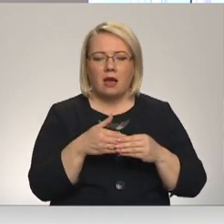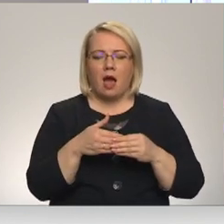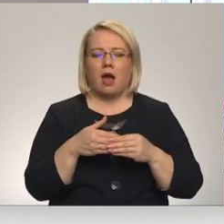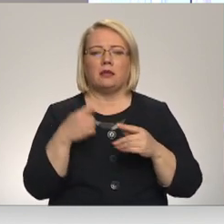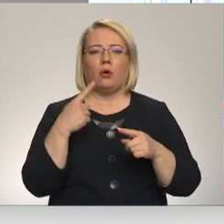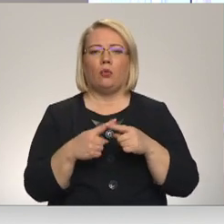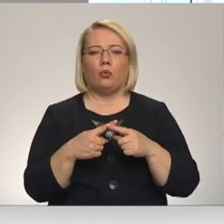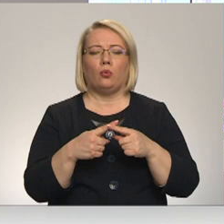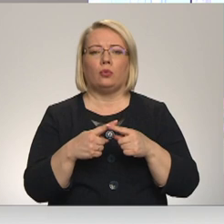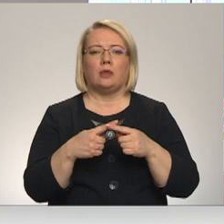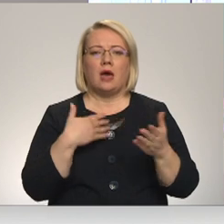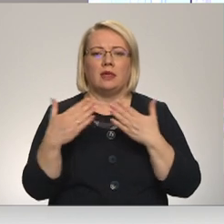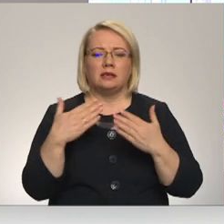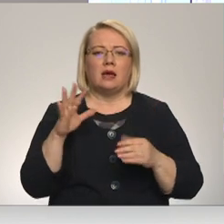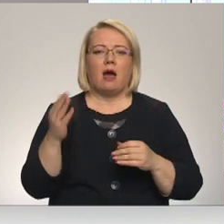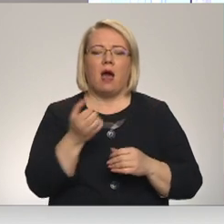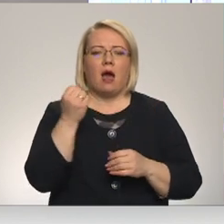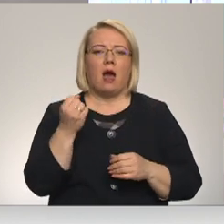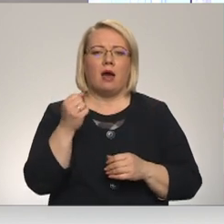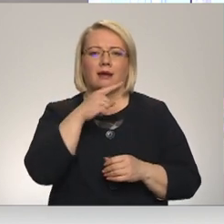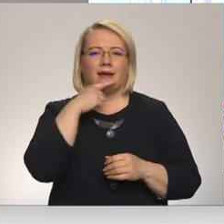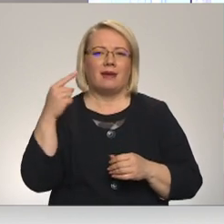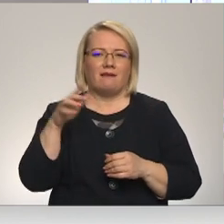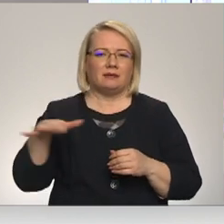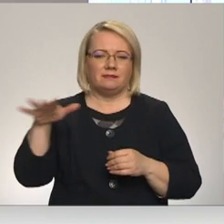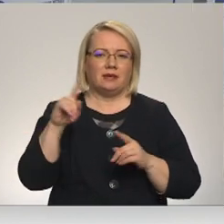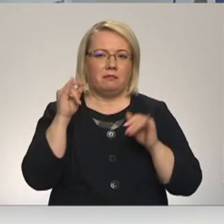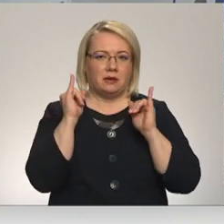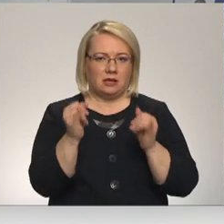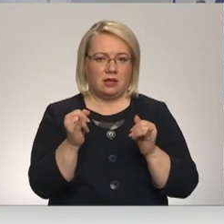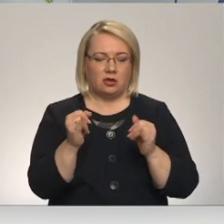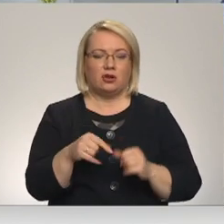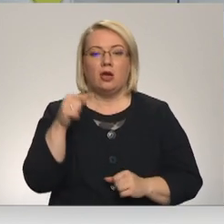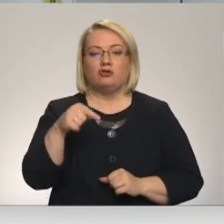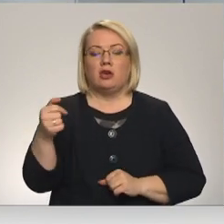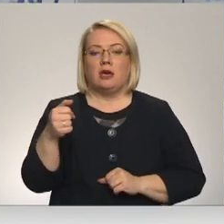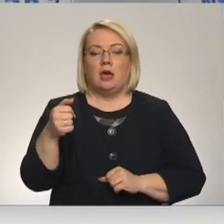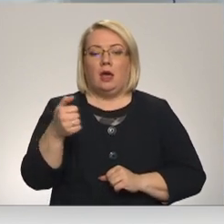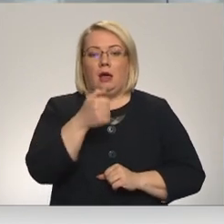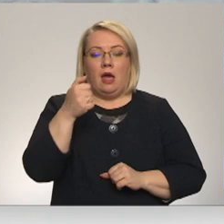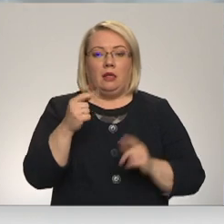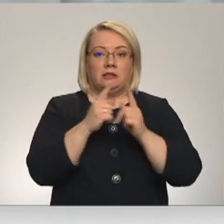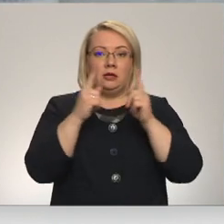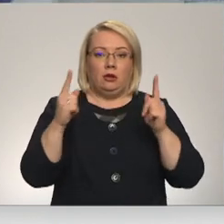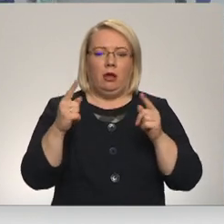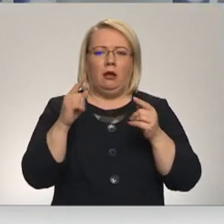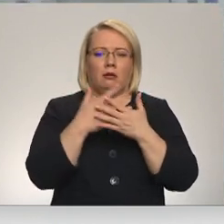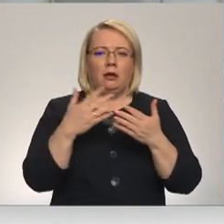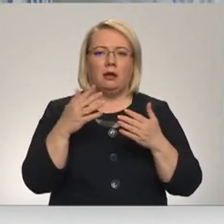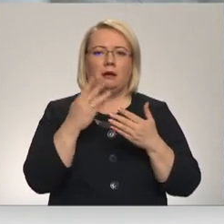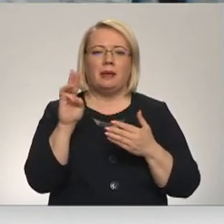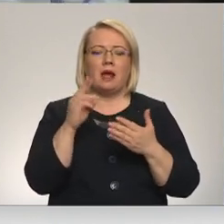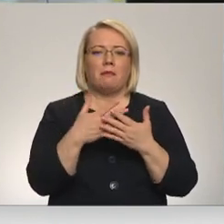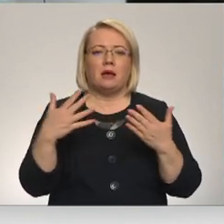ar Austrumu bloka valstīm ir pasliktinājušās. Šī gada sezonai minerālmēsli gan iegādāti, bet jau